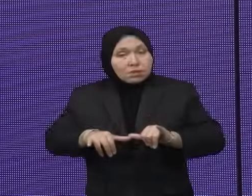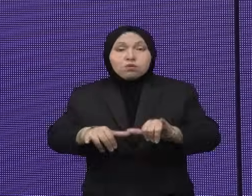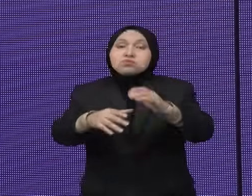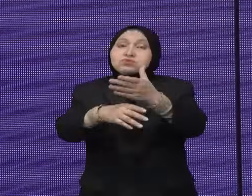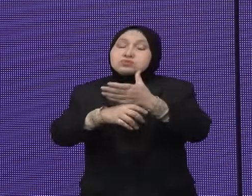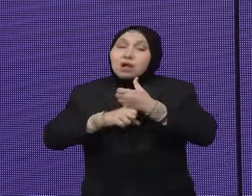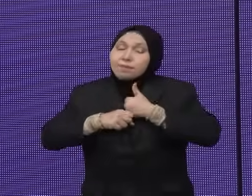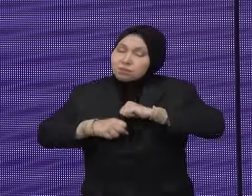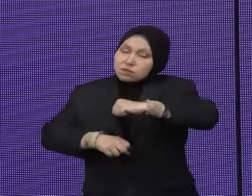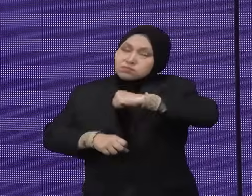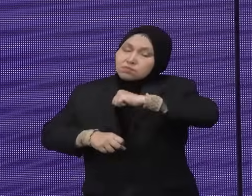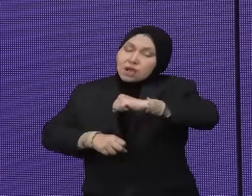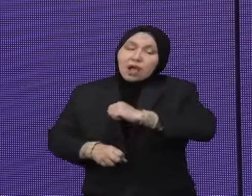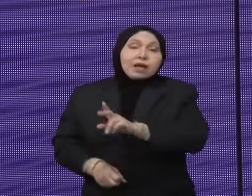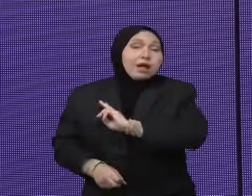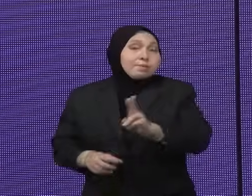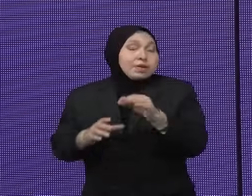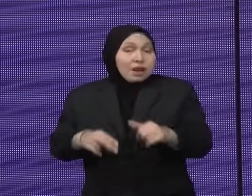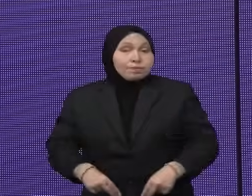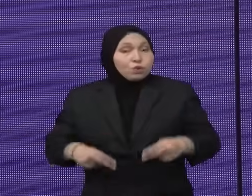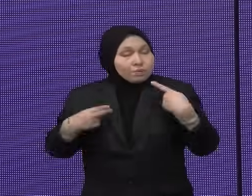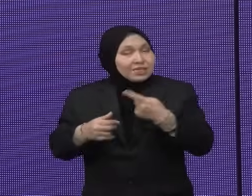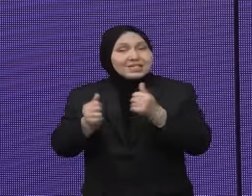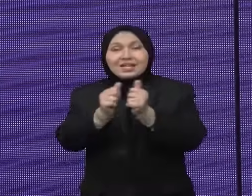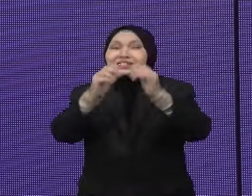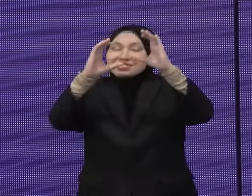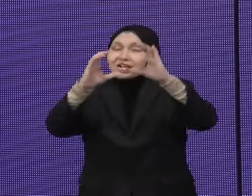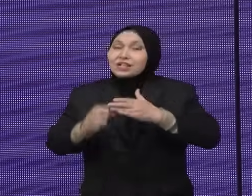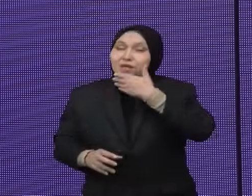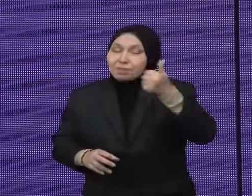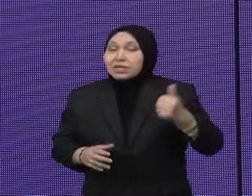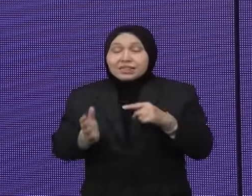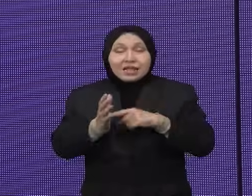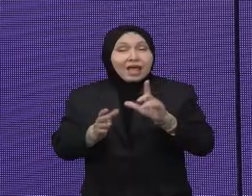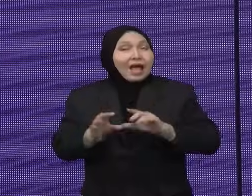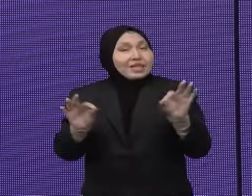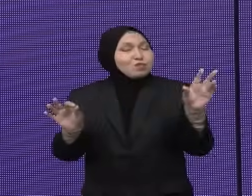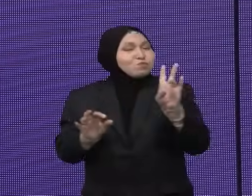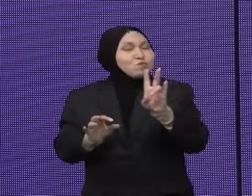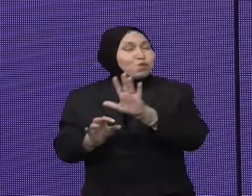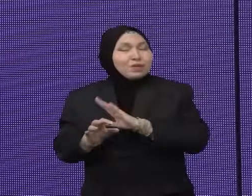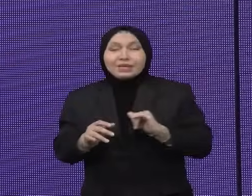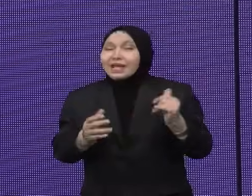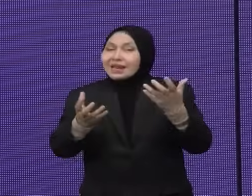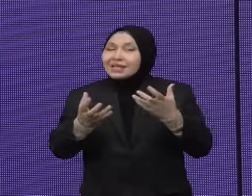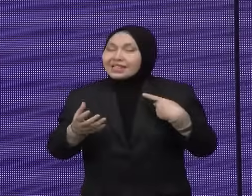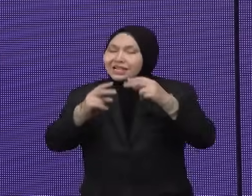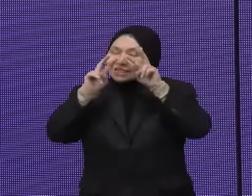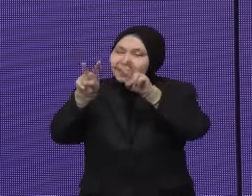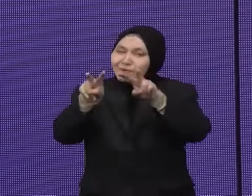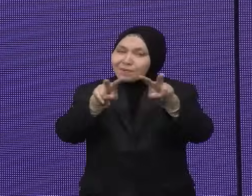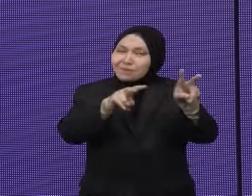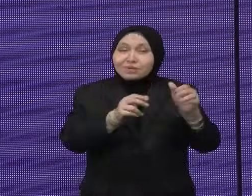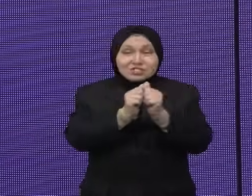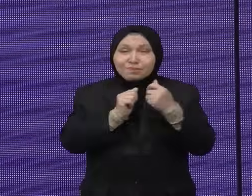dapat memperjuangkan agama dalam kehidupan dengan cara yang terbaik. Dan inilah ayat 75 yang ingin kita perhatikan, dan